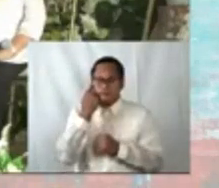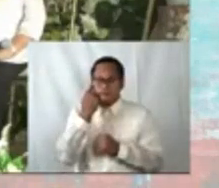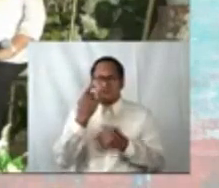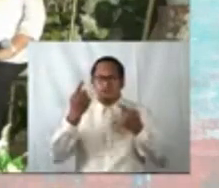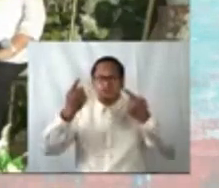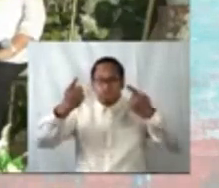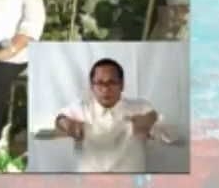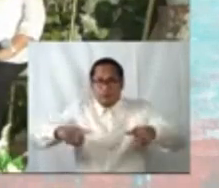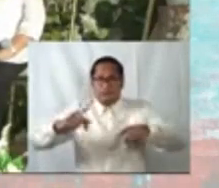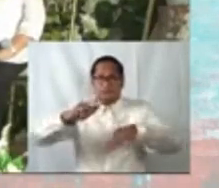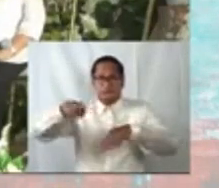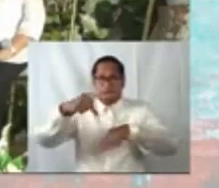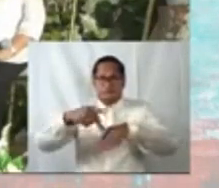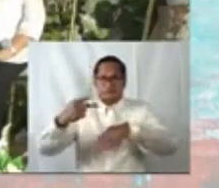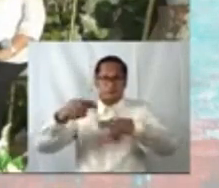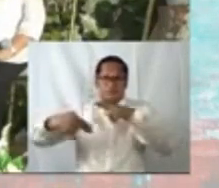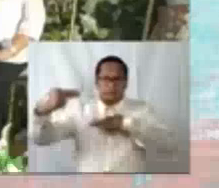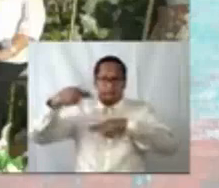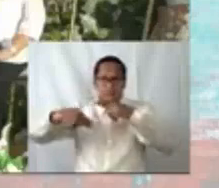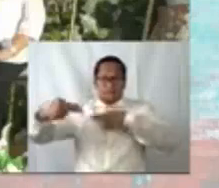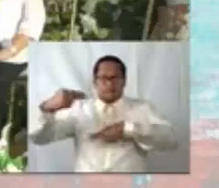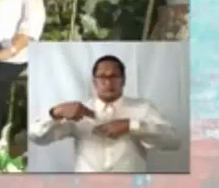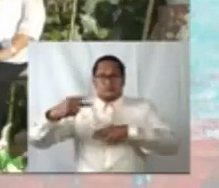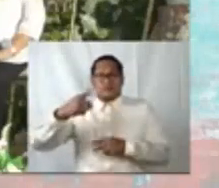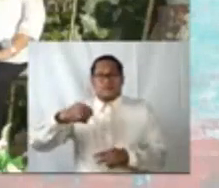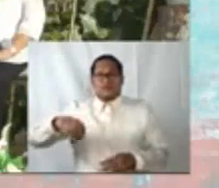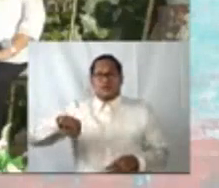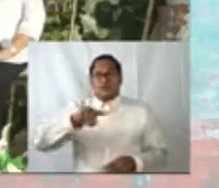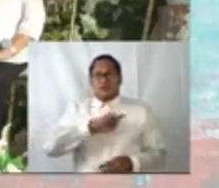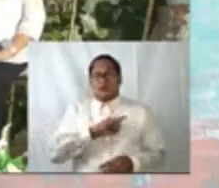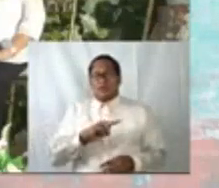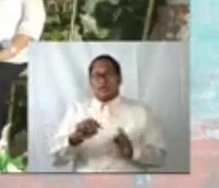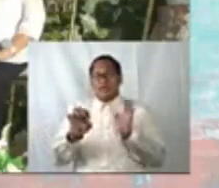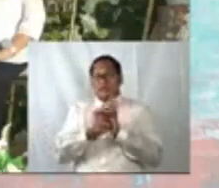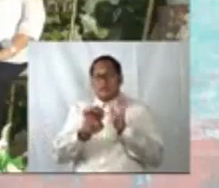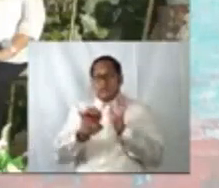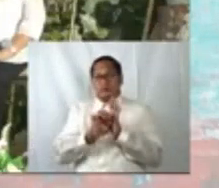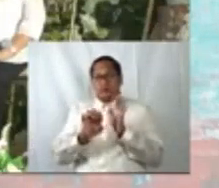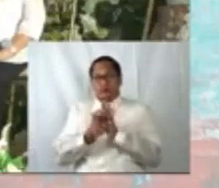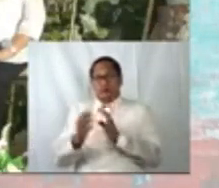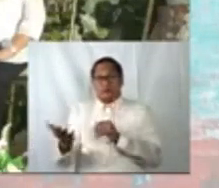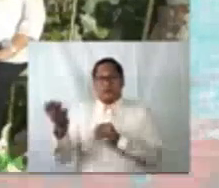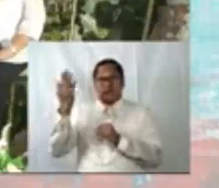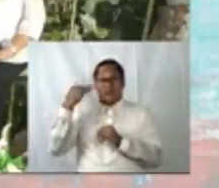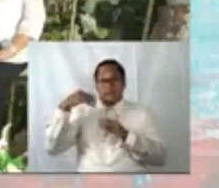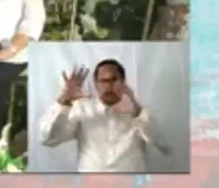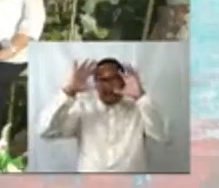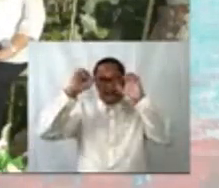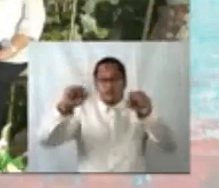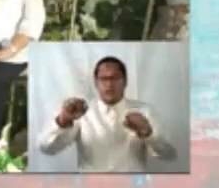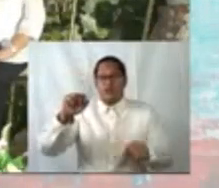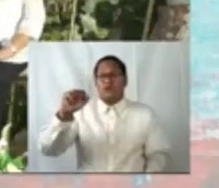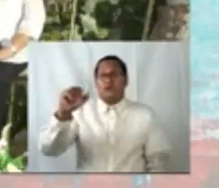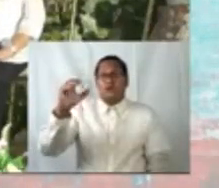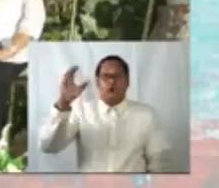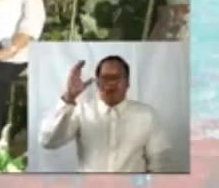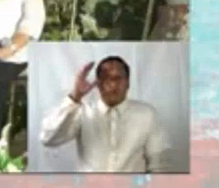in Philippine history, nang ang ating pong halimbawang dating Pangulong Corazon